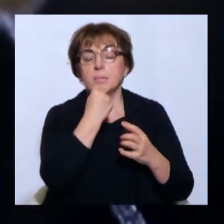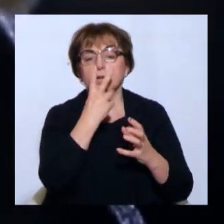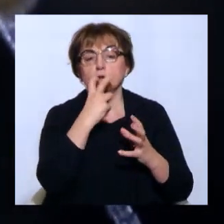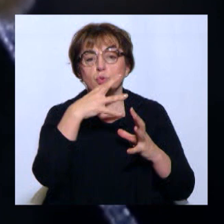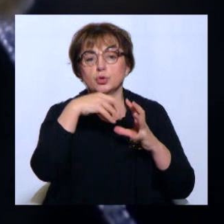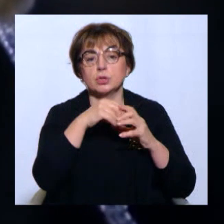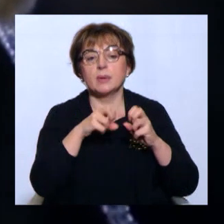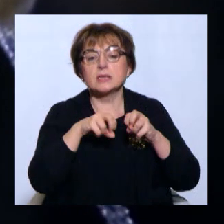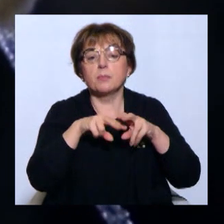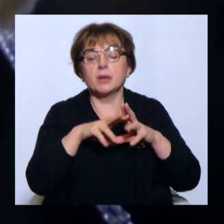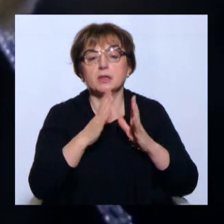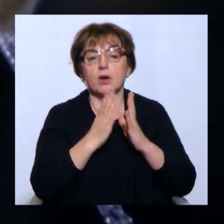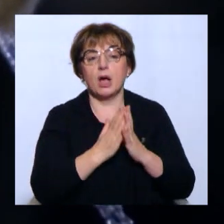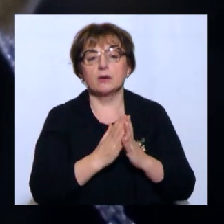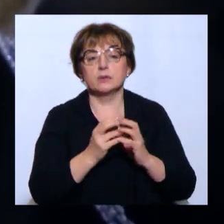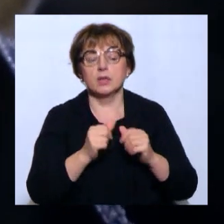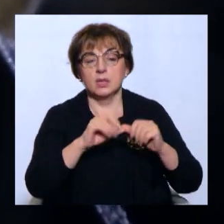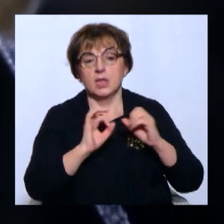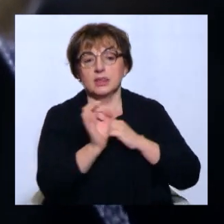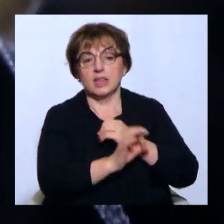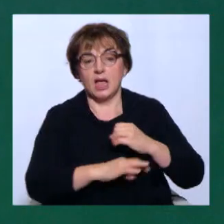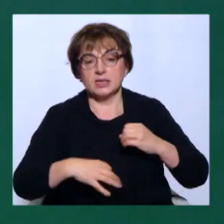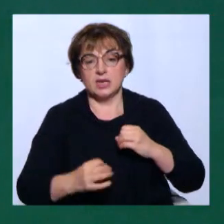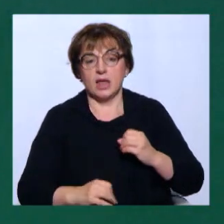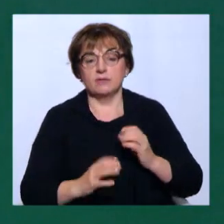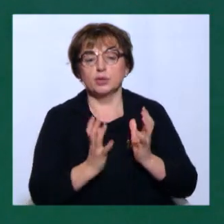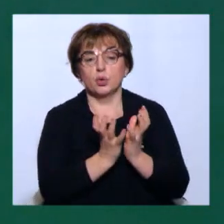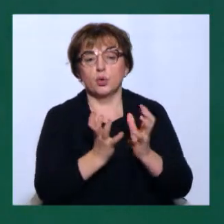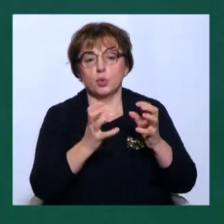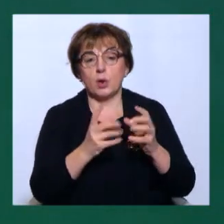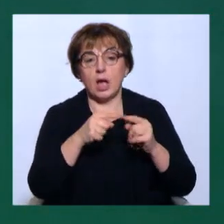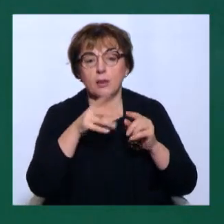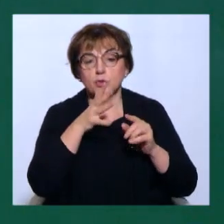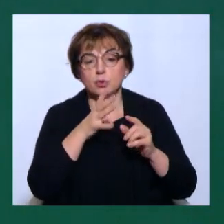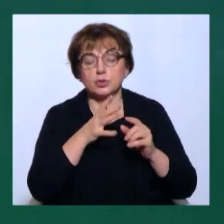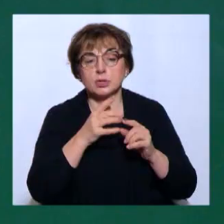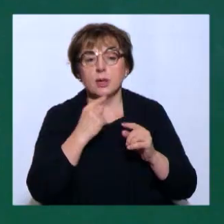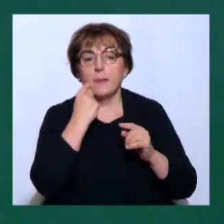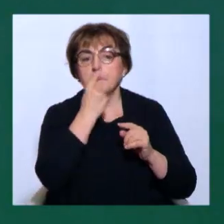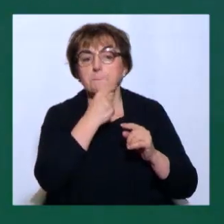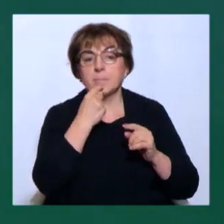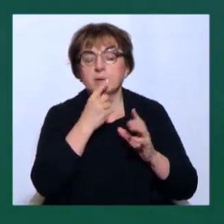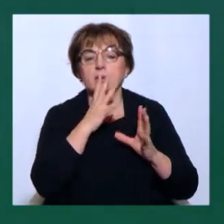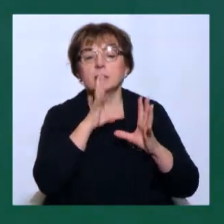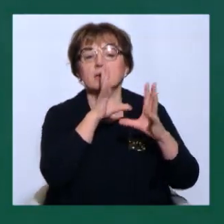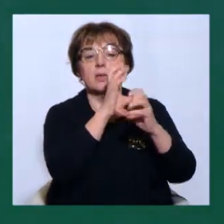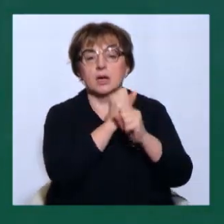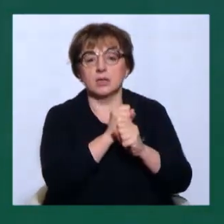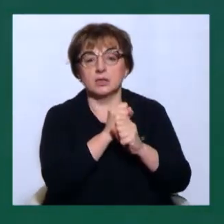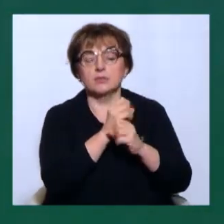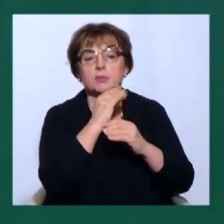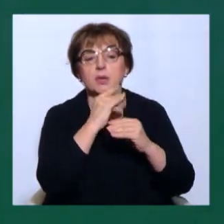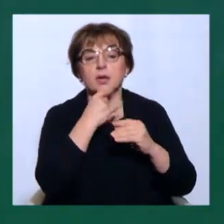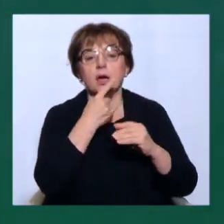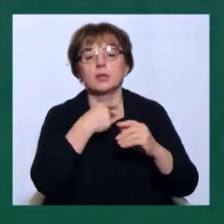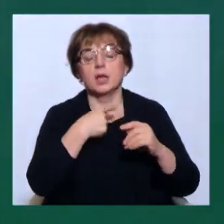ღრუში მას აქვს, ღრუს შემდეგ მას აქვს ნაწლავის ღრუ. ამ დროს ჰიდრა ამ პირის ღრუს კეტავს და ხდება